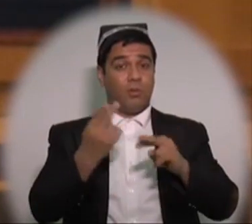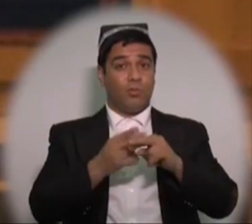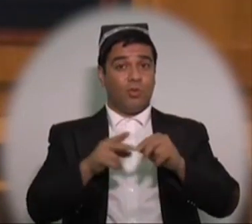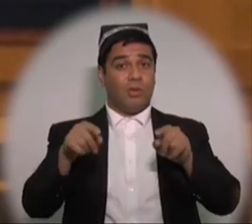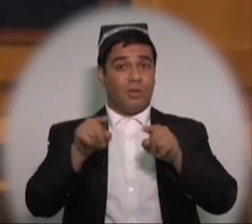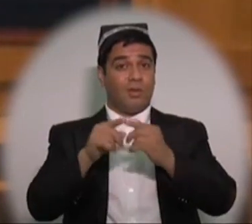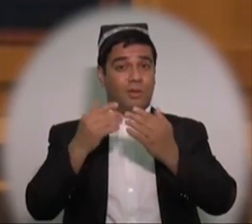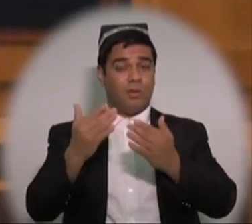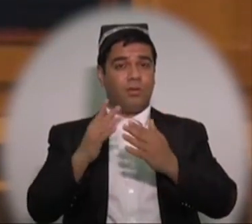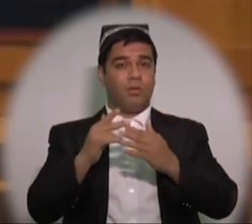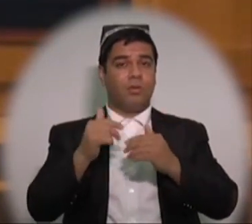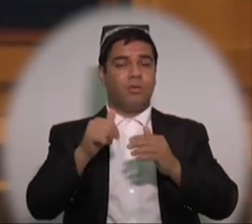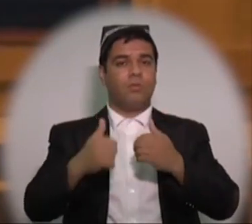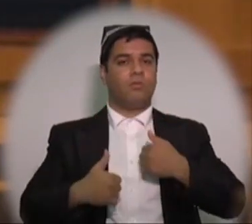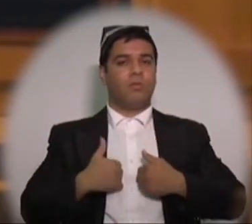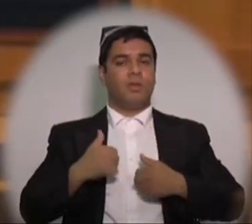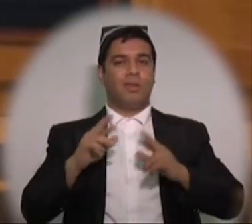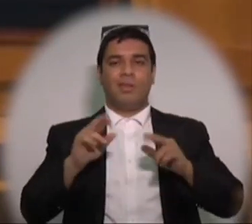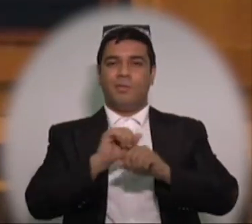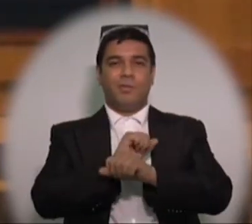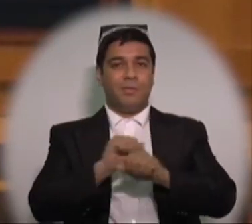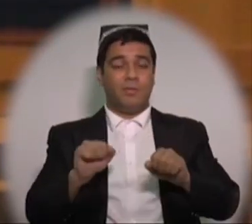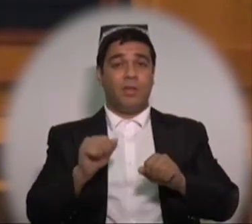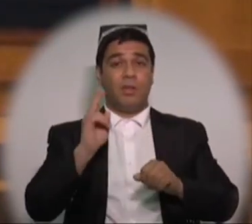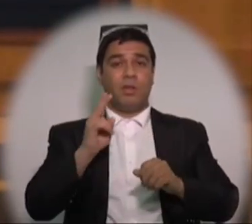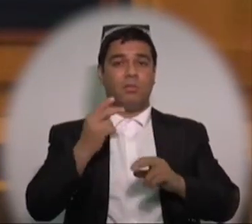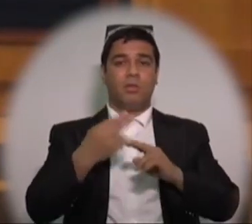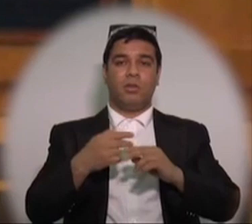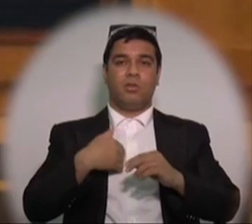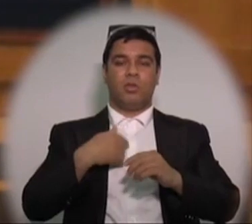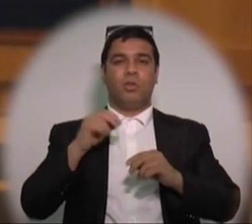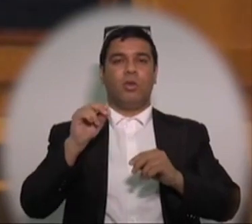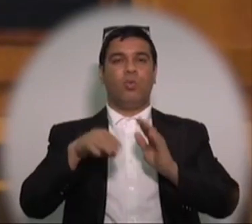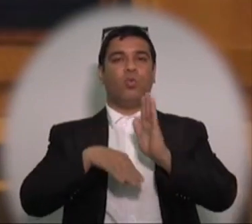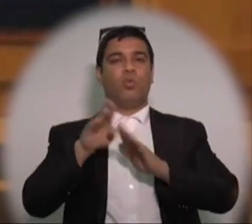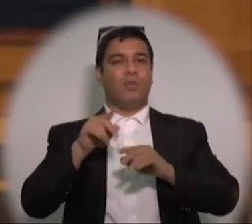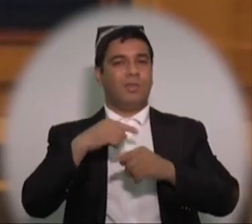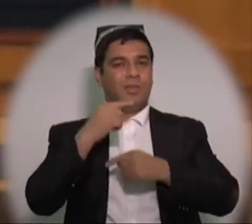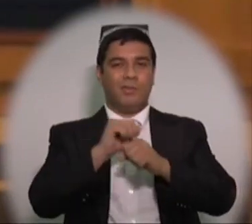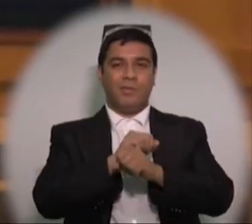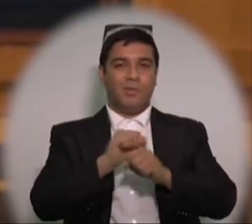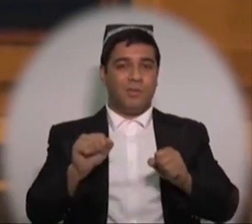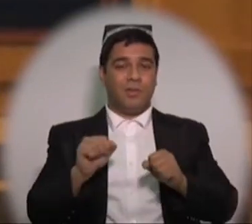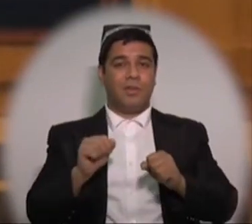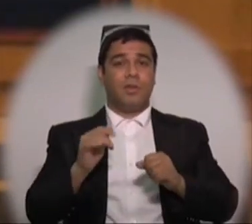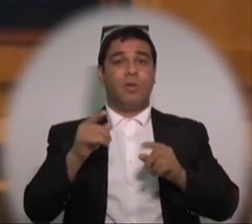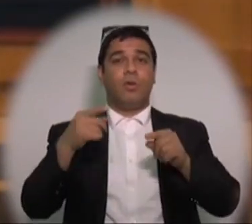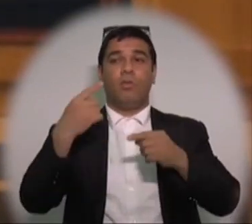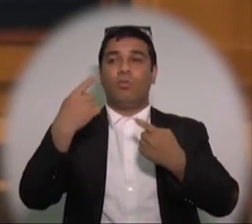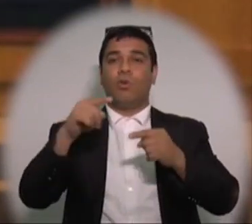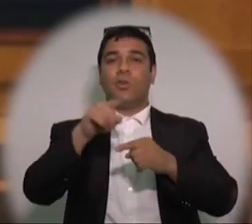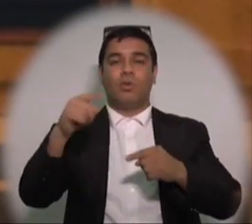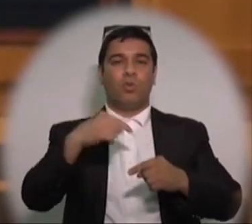bu narsalar faxrga olib bormaslik kerak. Kim o'zarga aylanib qolmasligi kerak.